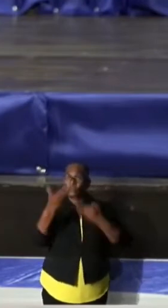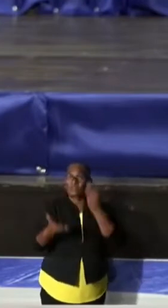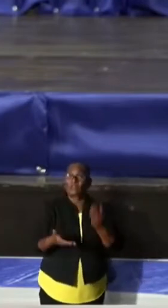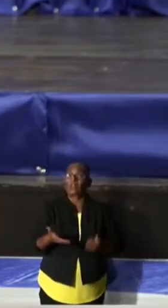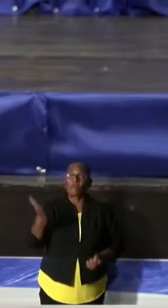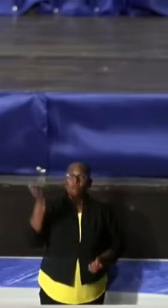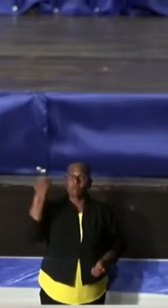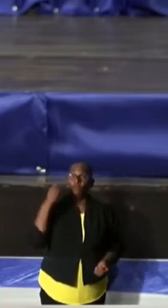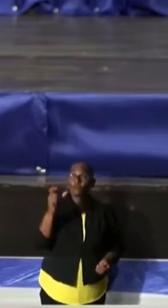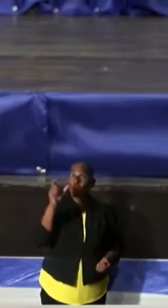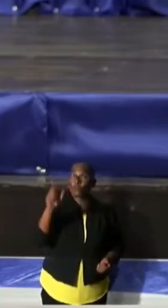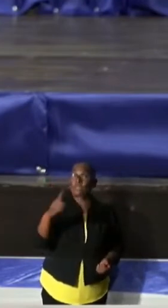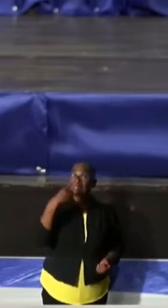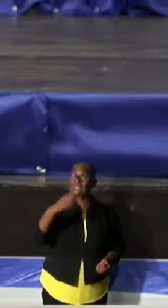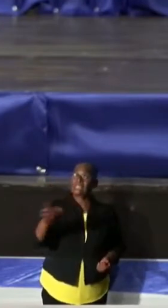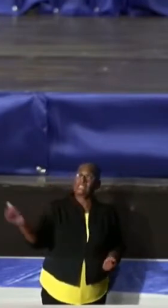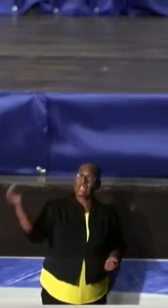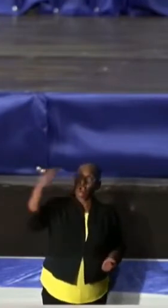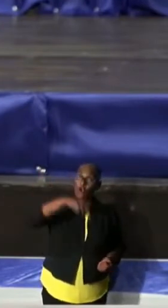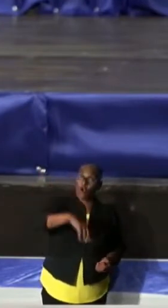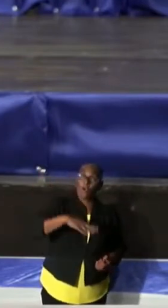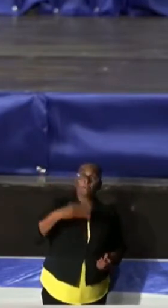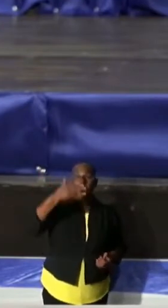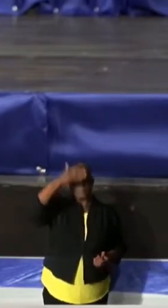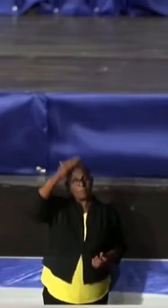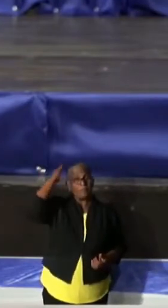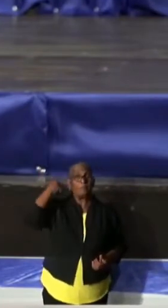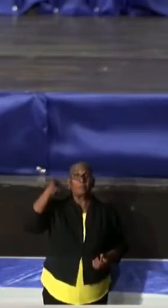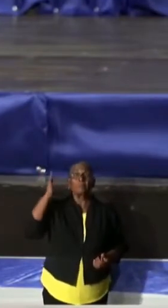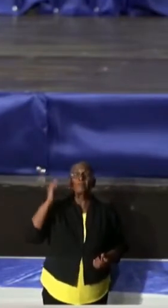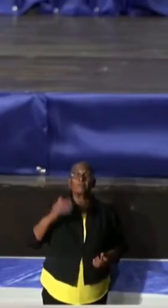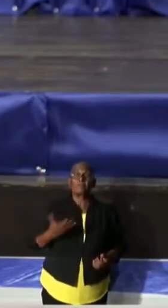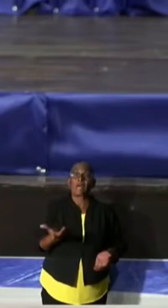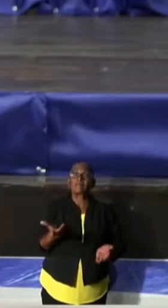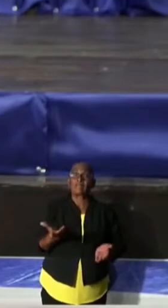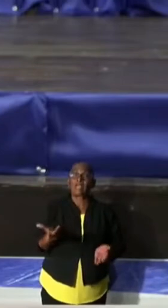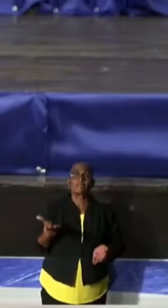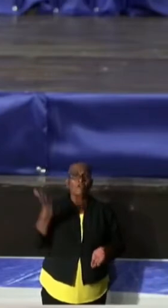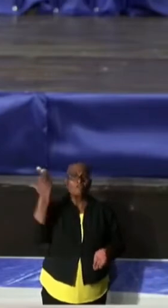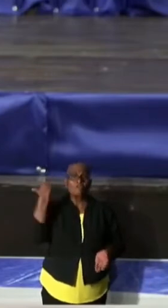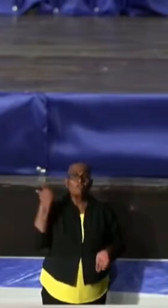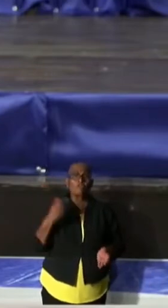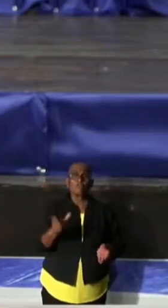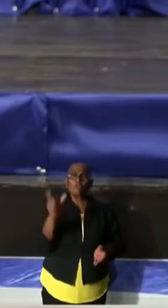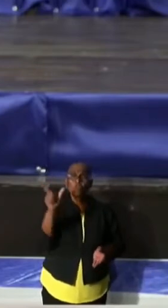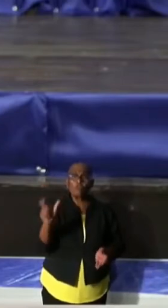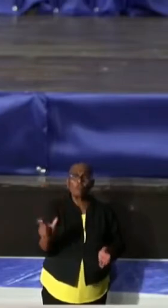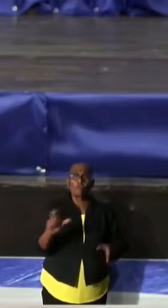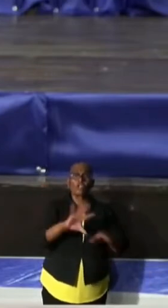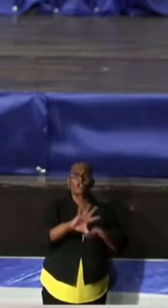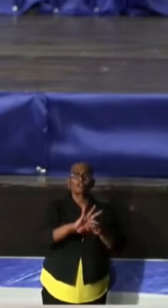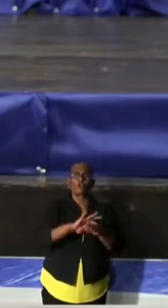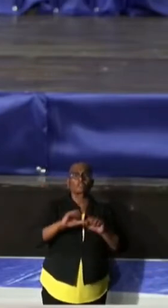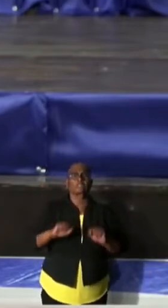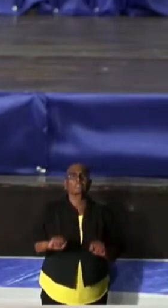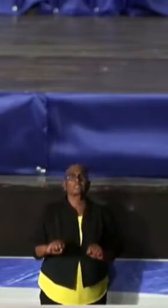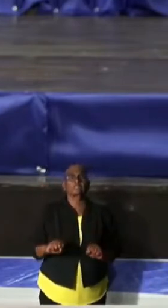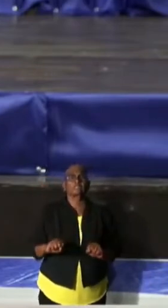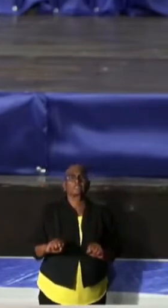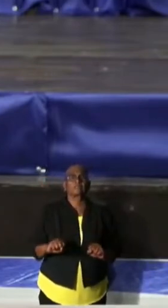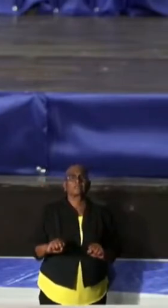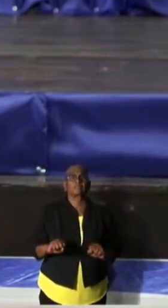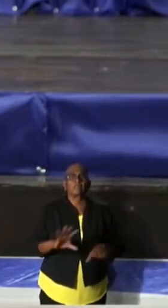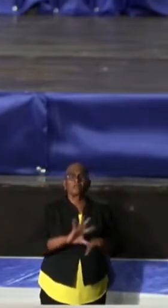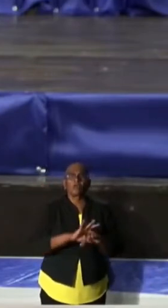week dinsdag aan in Suriname en donderdag zit hij in de wachtkamer van zijn dokter. Ja, hij heeft medische hulp nodig, dus hij gaat